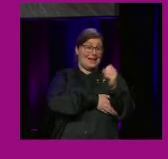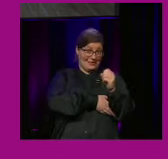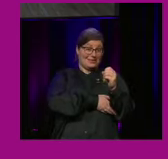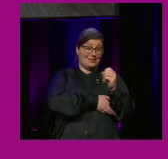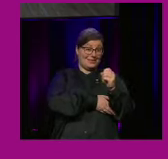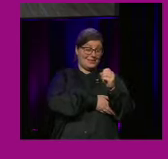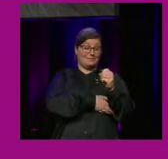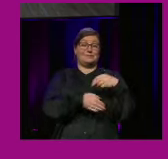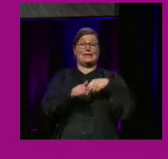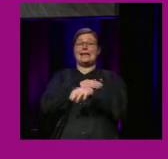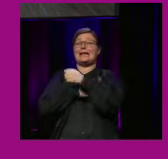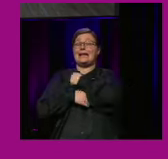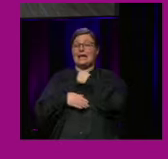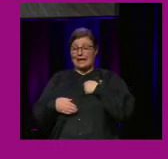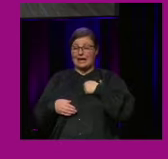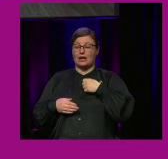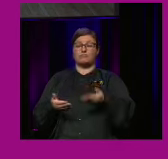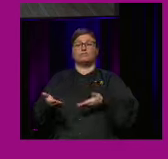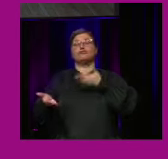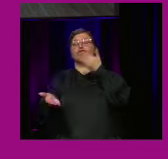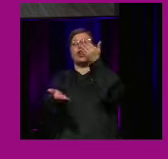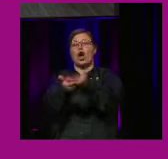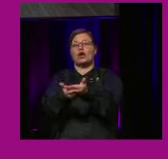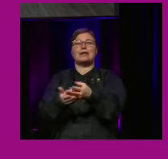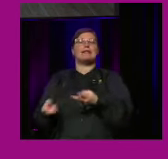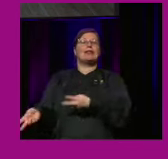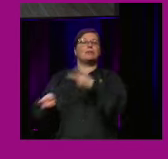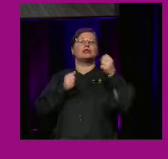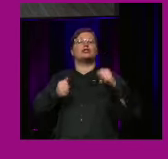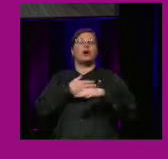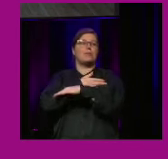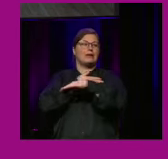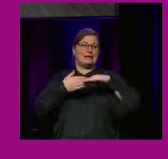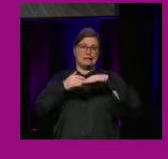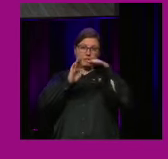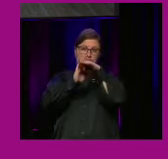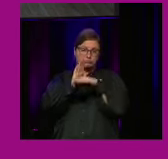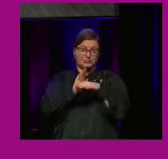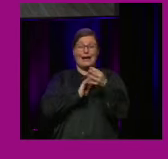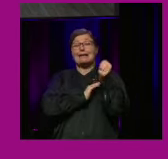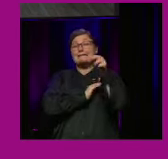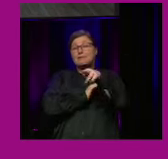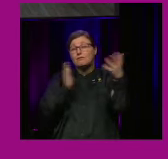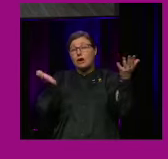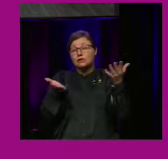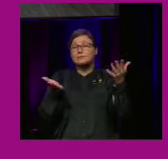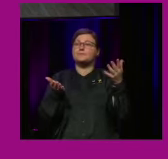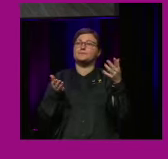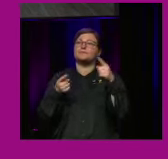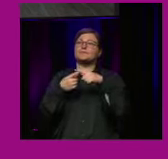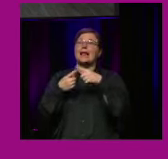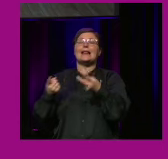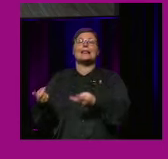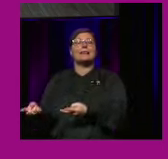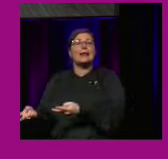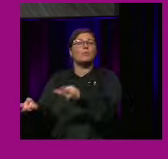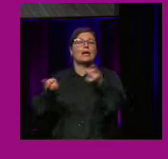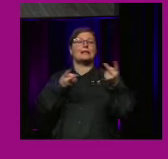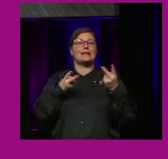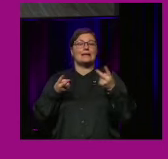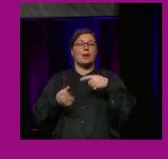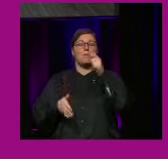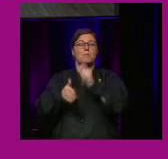förslag till begränsning av demokratin, till exempel att demokratin och medborgarnas skydd